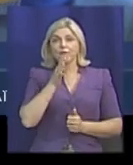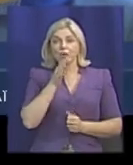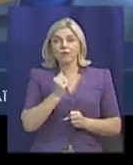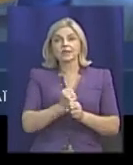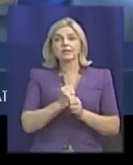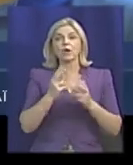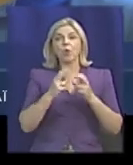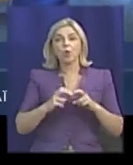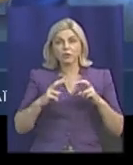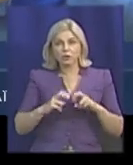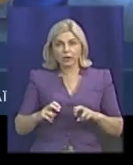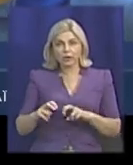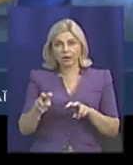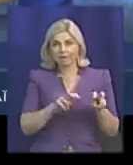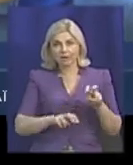обшуків, як у